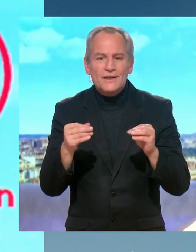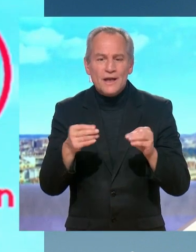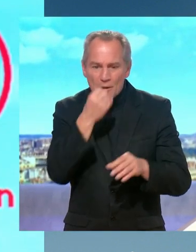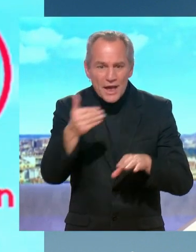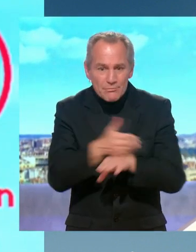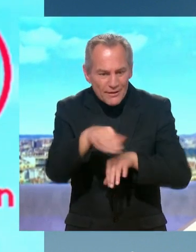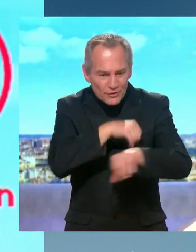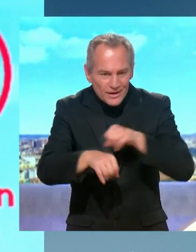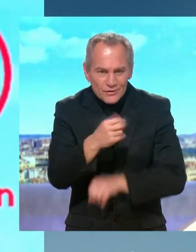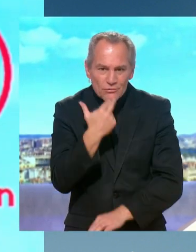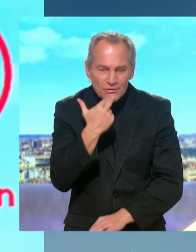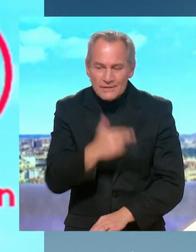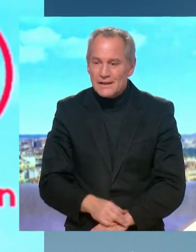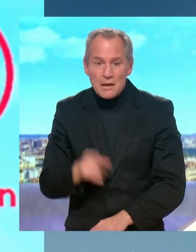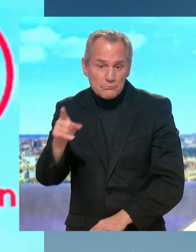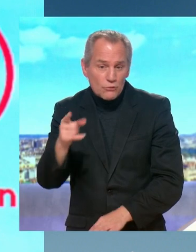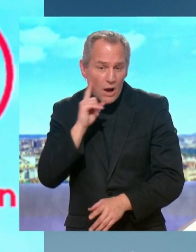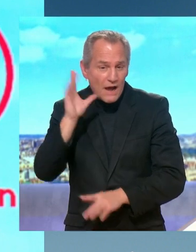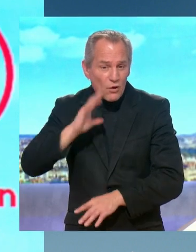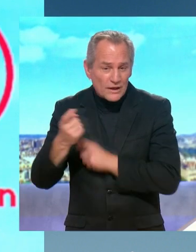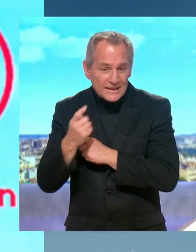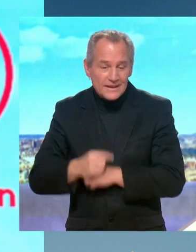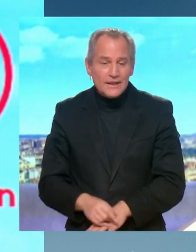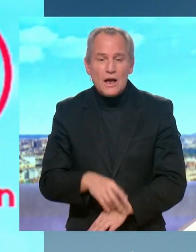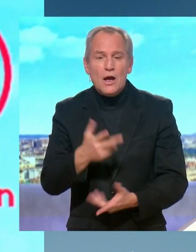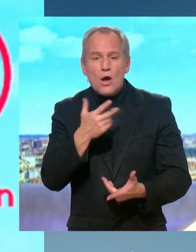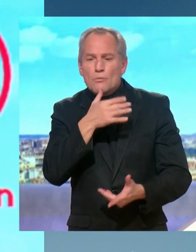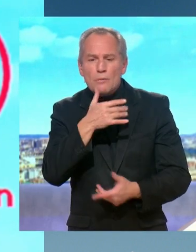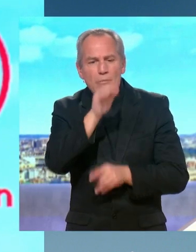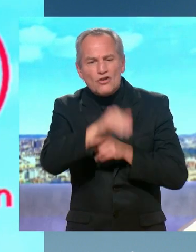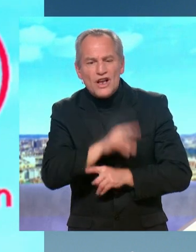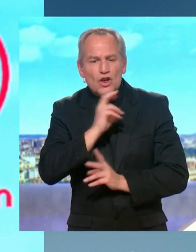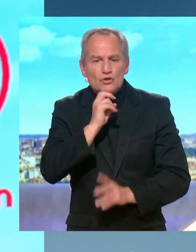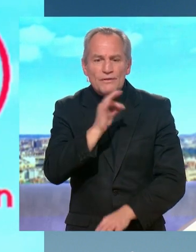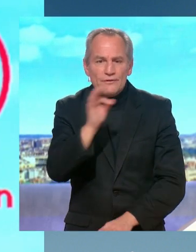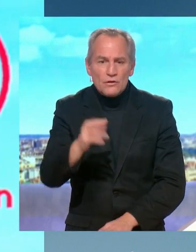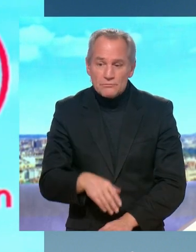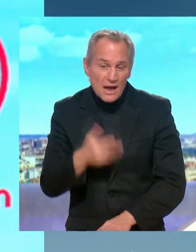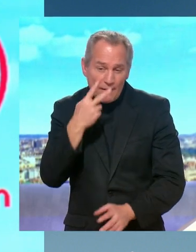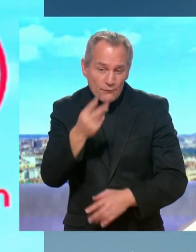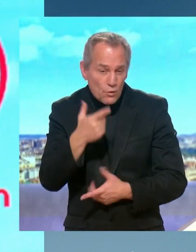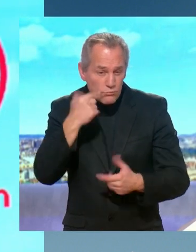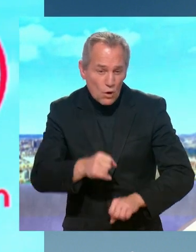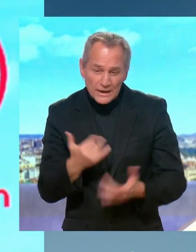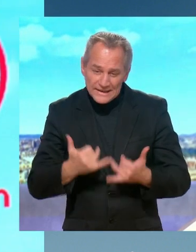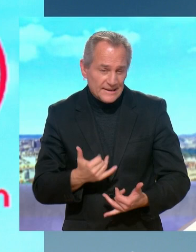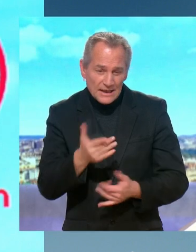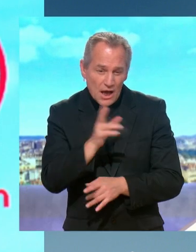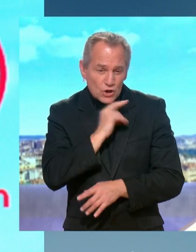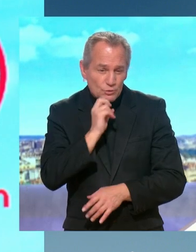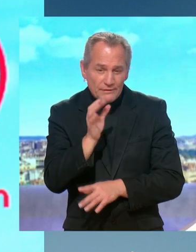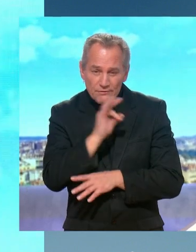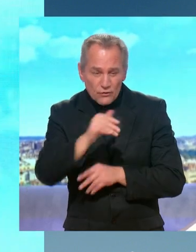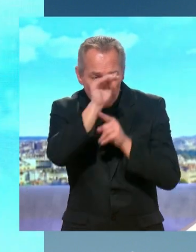Vous n'arriverez pas à protéger les Juifs de France. Regardez ce qui se passe par rapport à tout ce qui se passe dans le monde et en Europe. Les Juifs de France sont protégés malgré les antisémitismes qui montent.